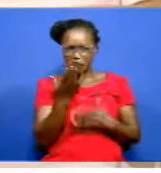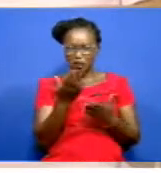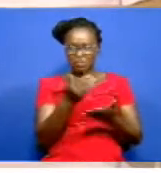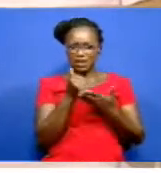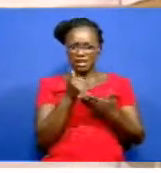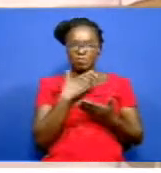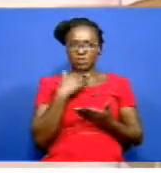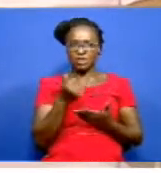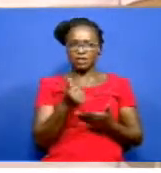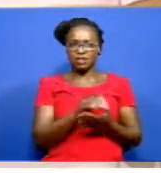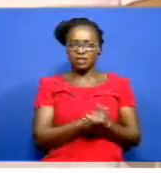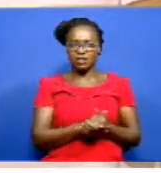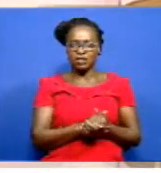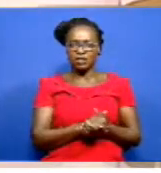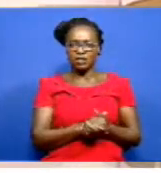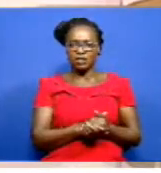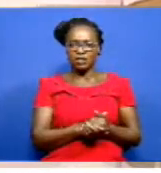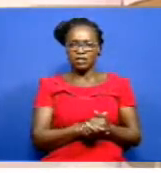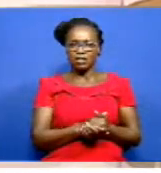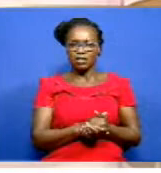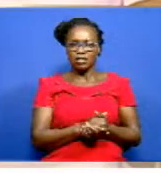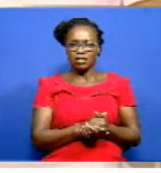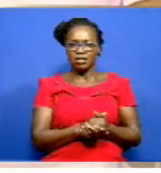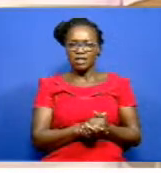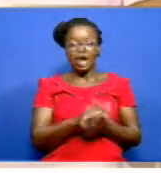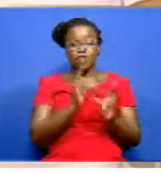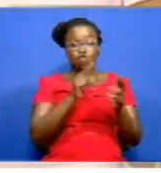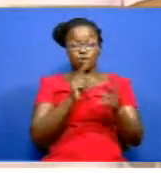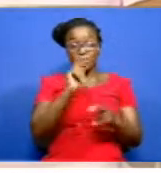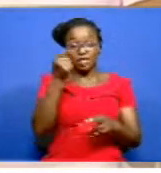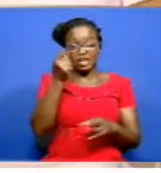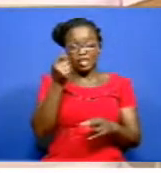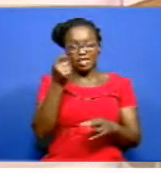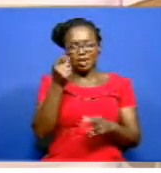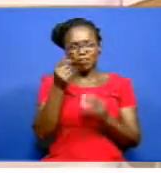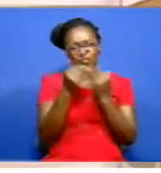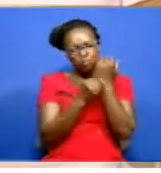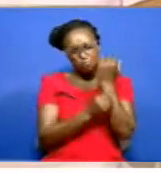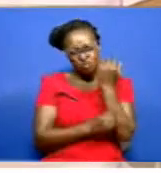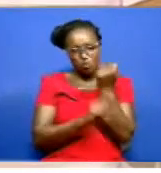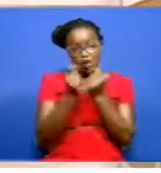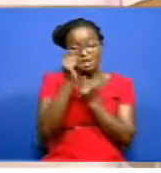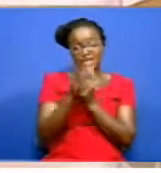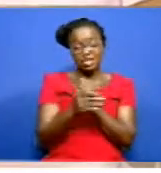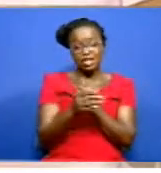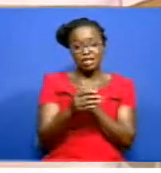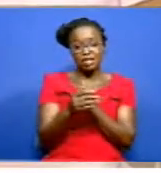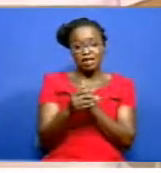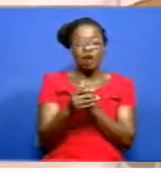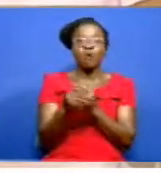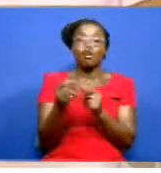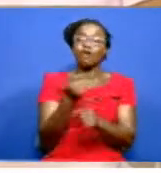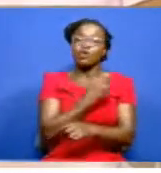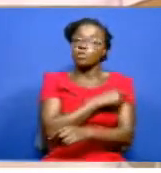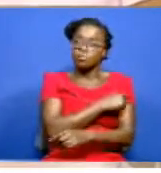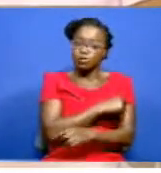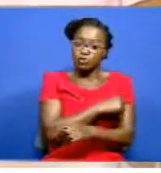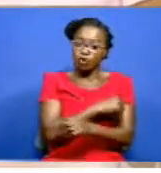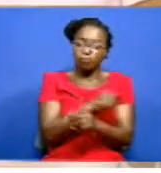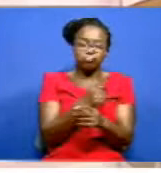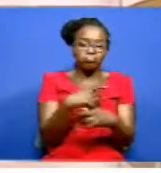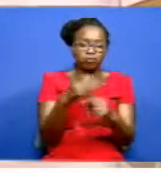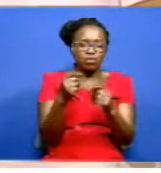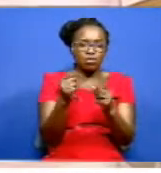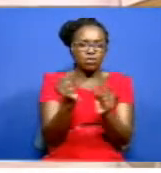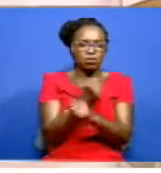usaidizi? Manake tuangalie yule Mkenya wa kawaida wa ngazi ya chini ambaye hawezi enda hospitali kubwa ama hawezi kuja katika kliniki